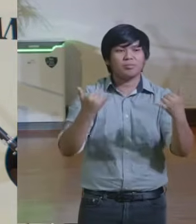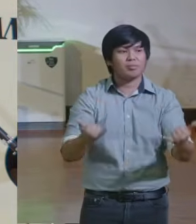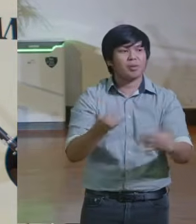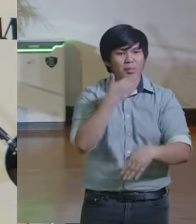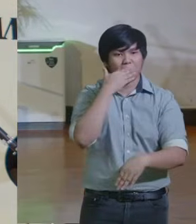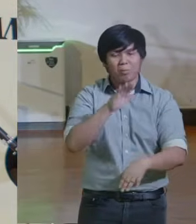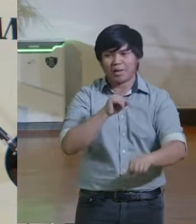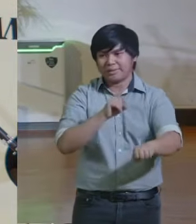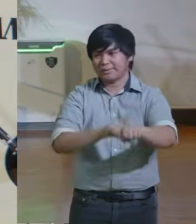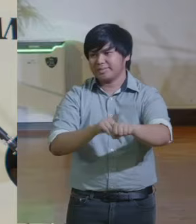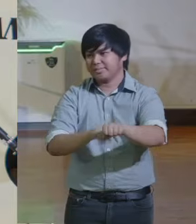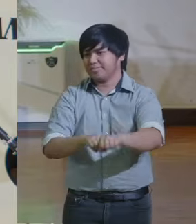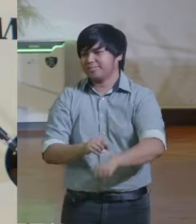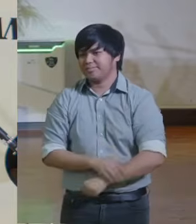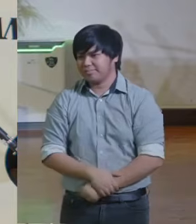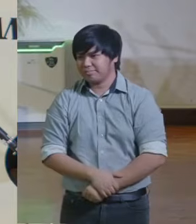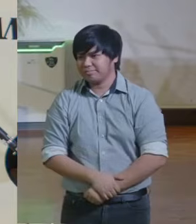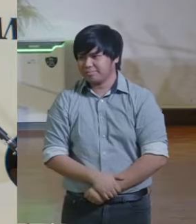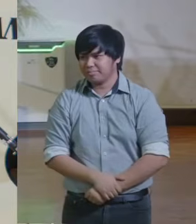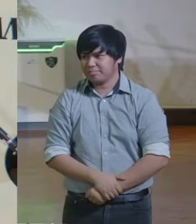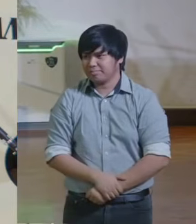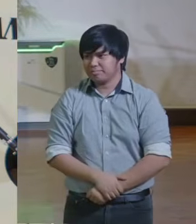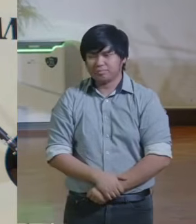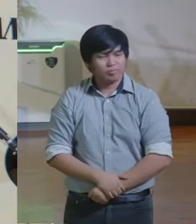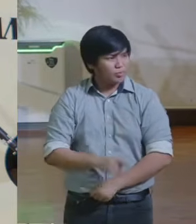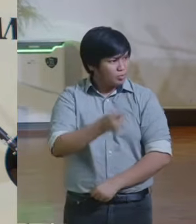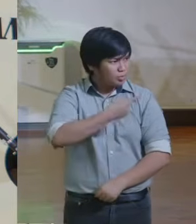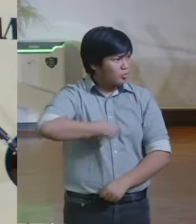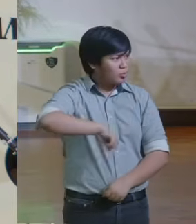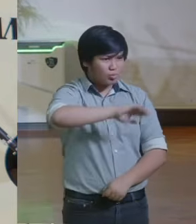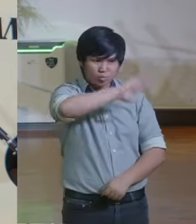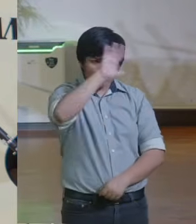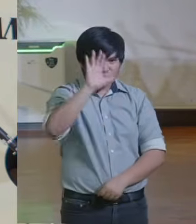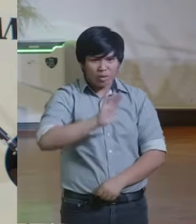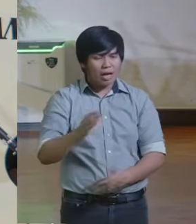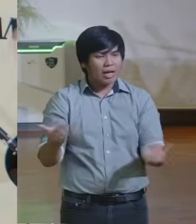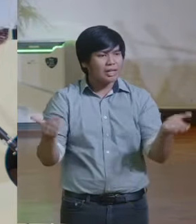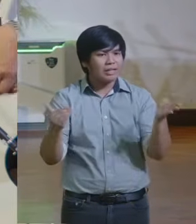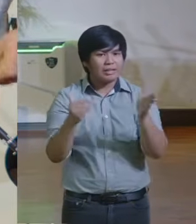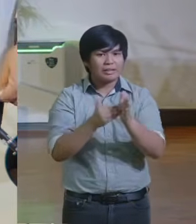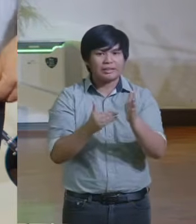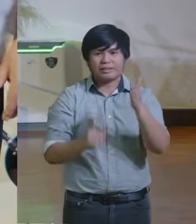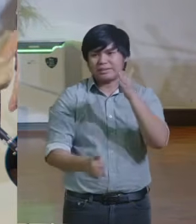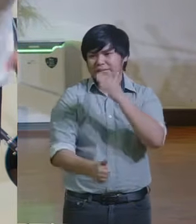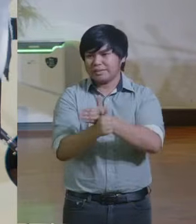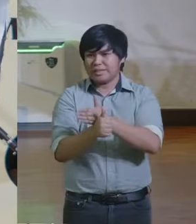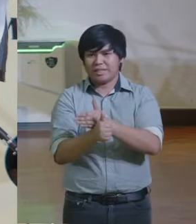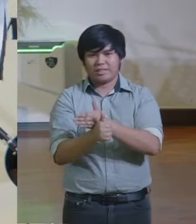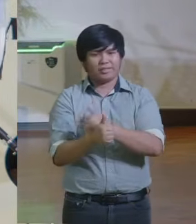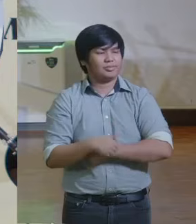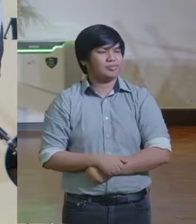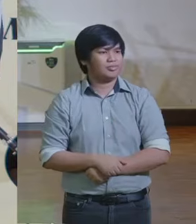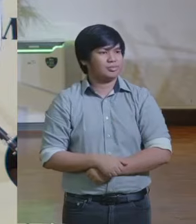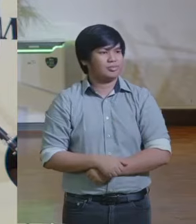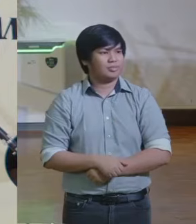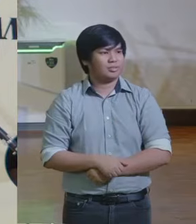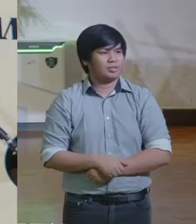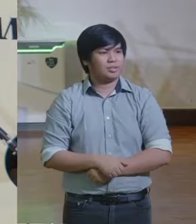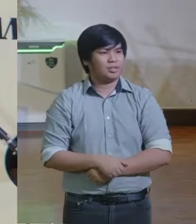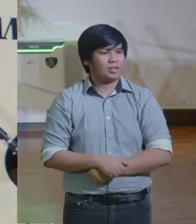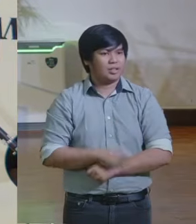evil age. Upang tayo ay hindi na mapahamak. Yun po ang kanyang